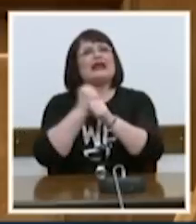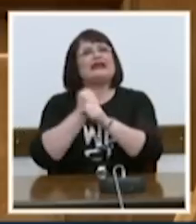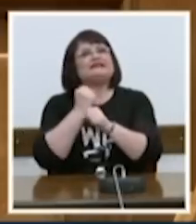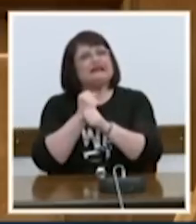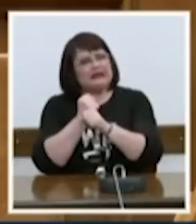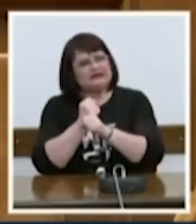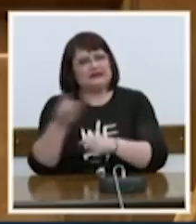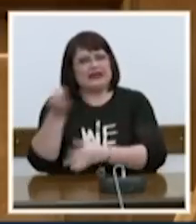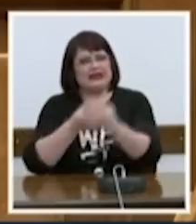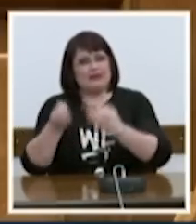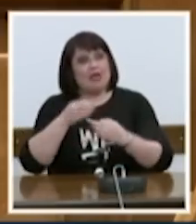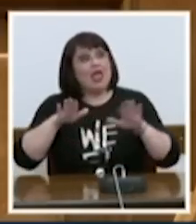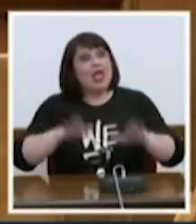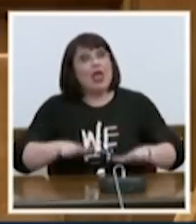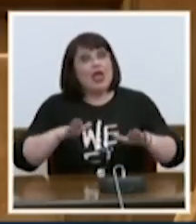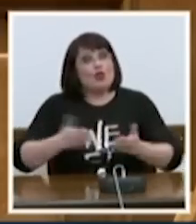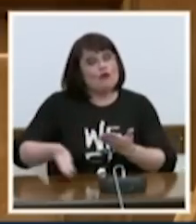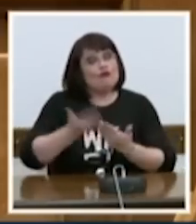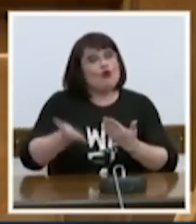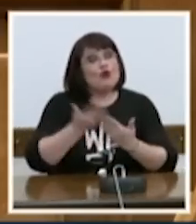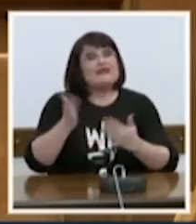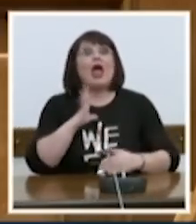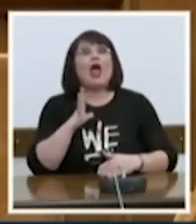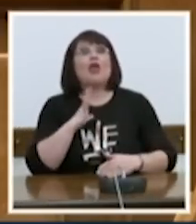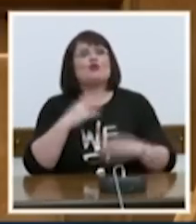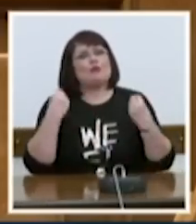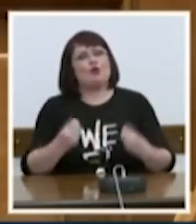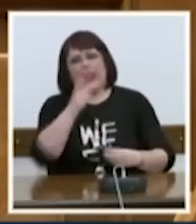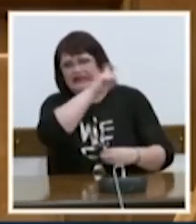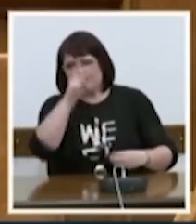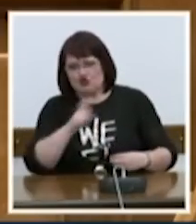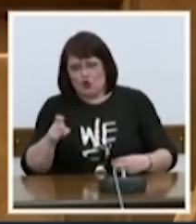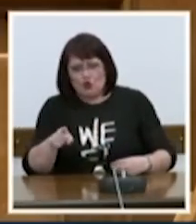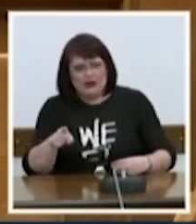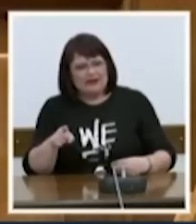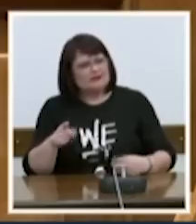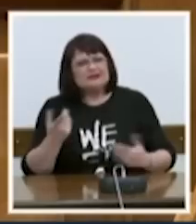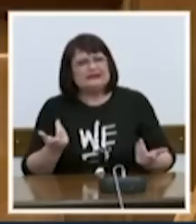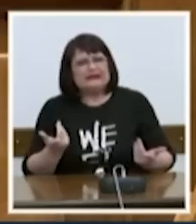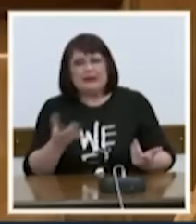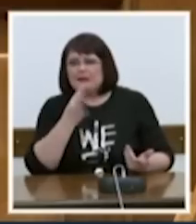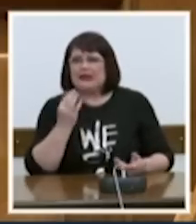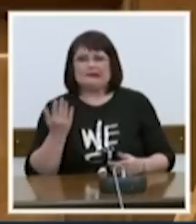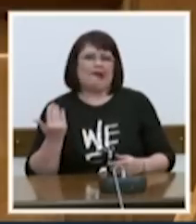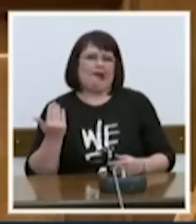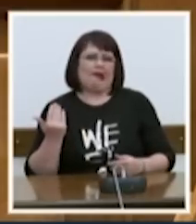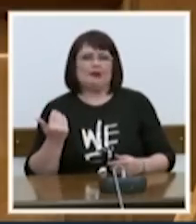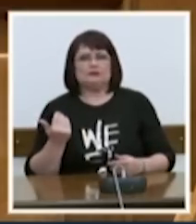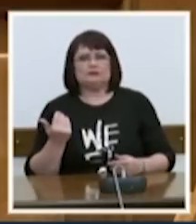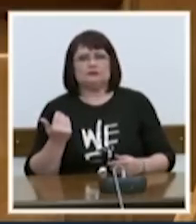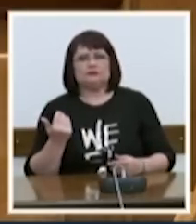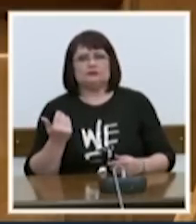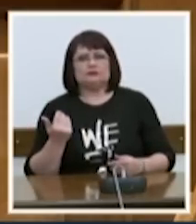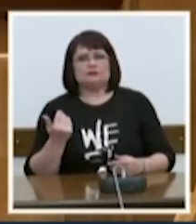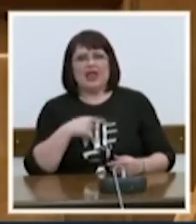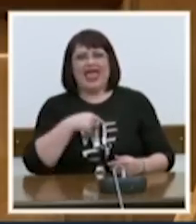λέει «Είμαστε εδώ για να κάνουμε τη ζωή των συμπολιτών μας καλύτερη», κλείνει το μάτι κυρίως τους